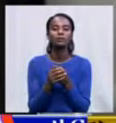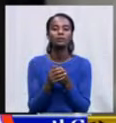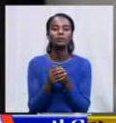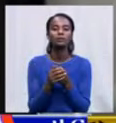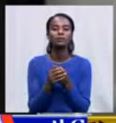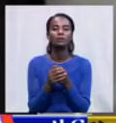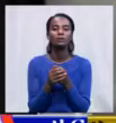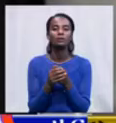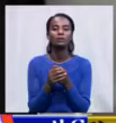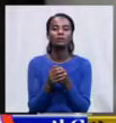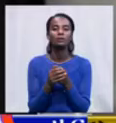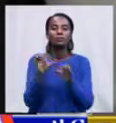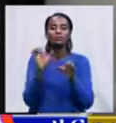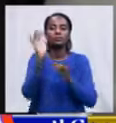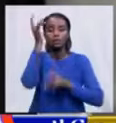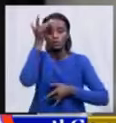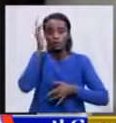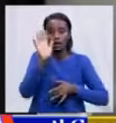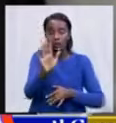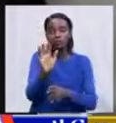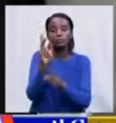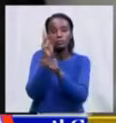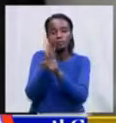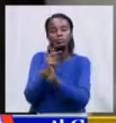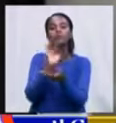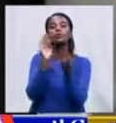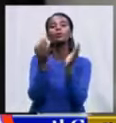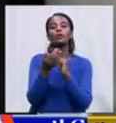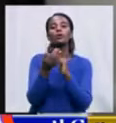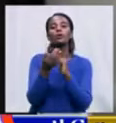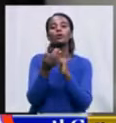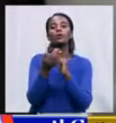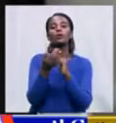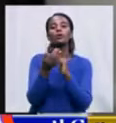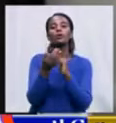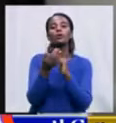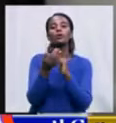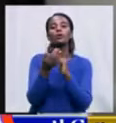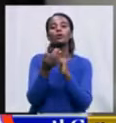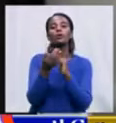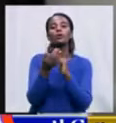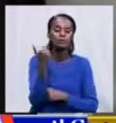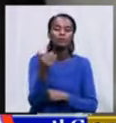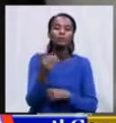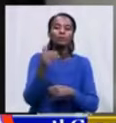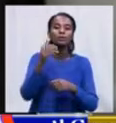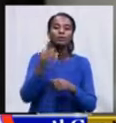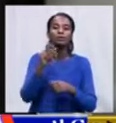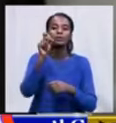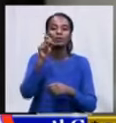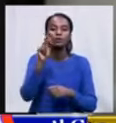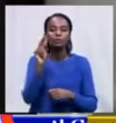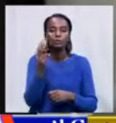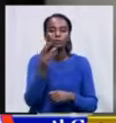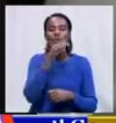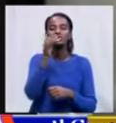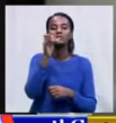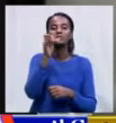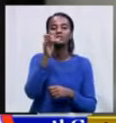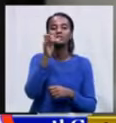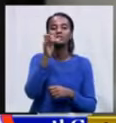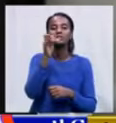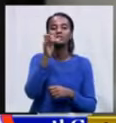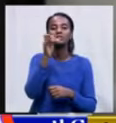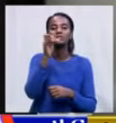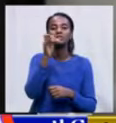ይህን ሲያደርግን ከበሽታ ራሱን ጠብቆ መሆን አለበት። እንደ በፊቱ በደቦ በጅጊ ምናምን አንድ ላይ መጥቶ